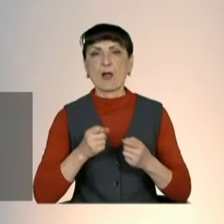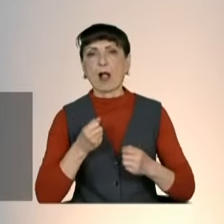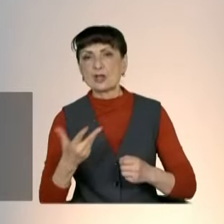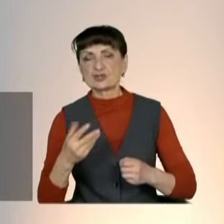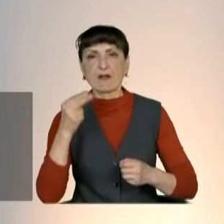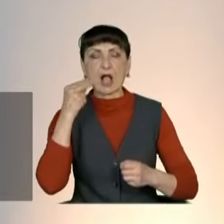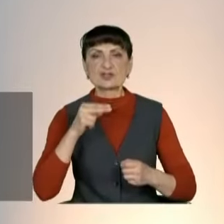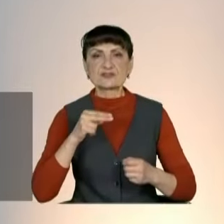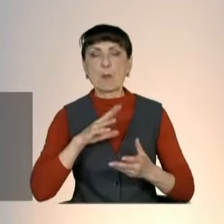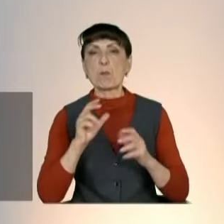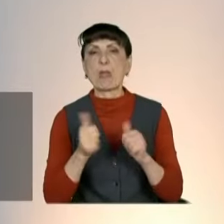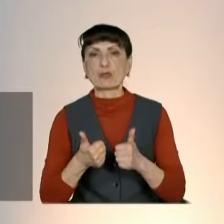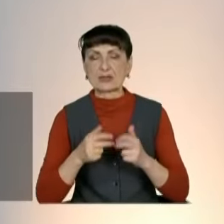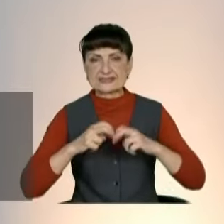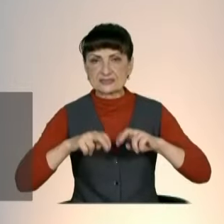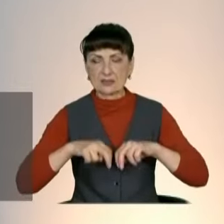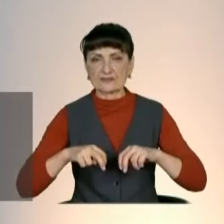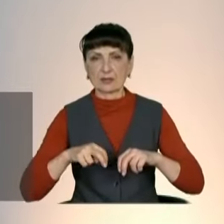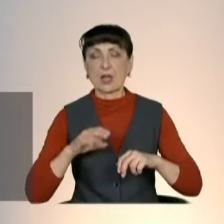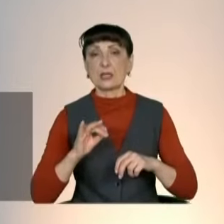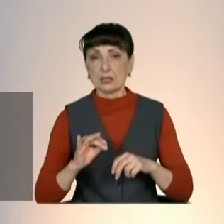качественных методов с использованием, а также